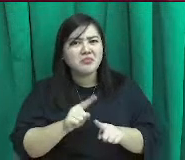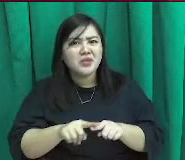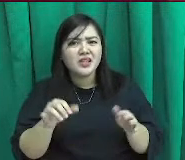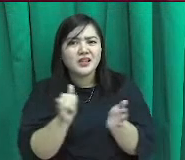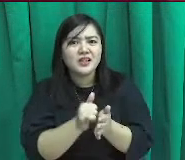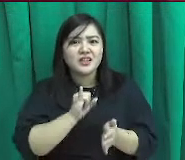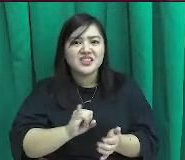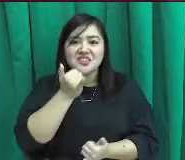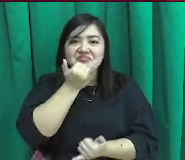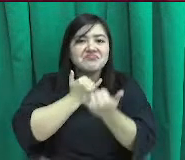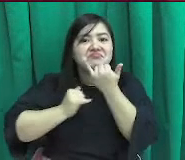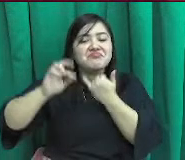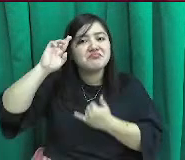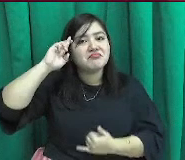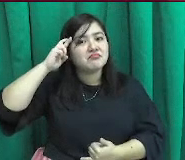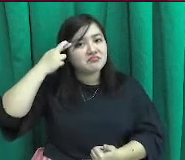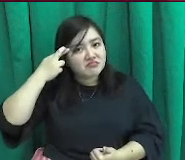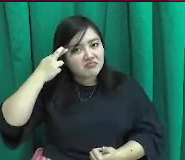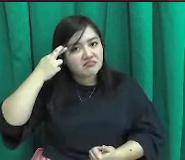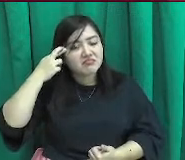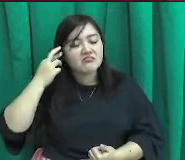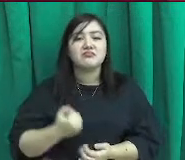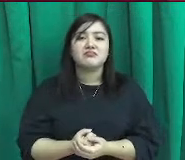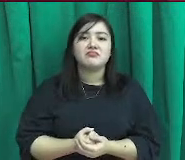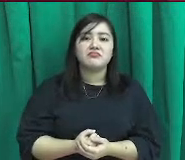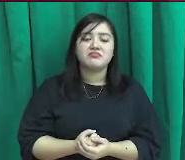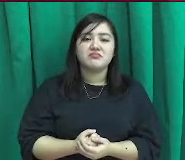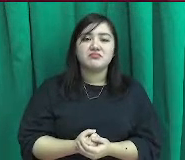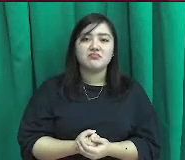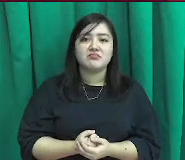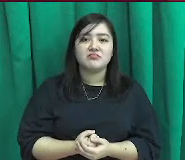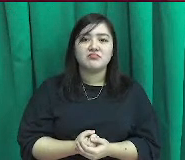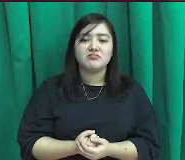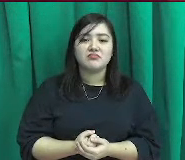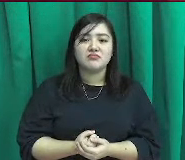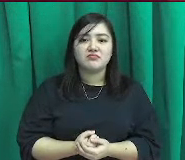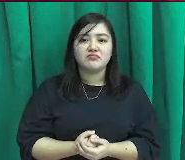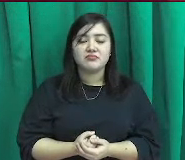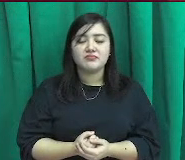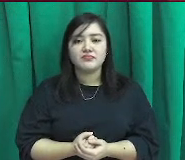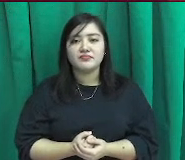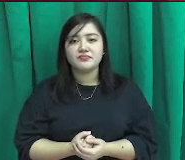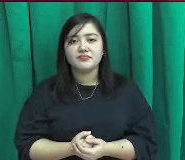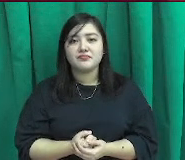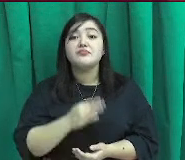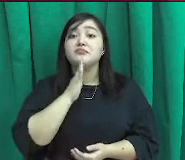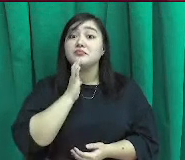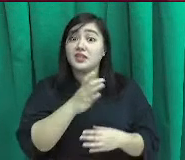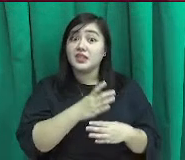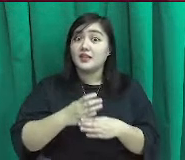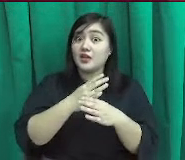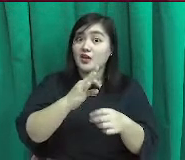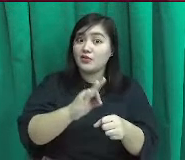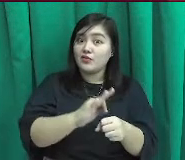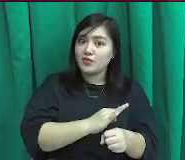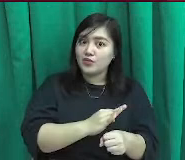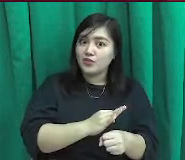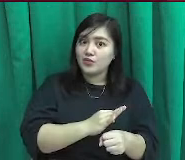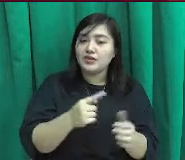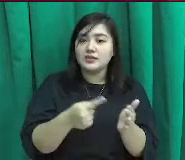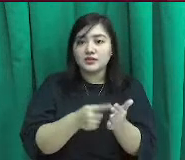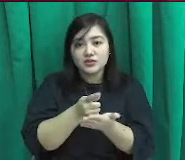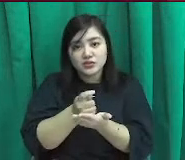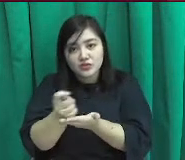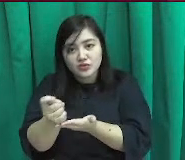Maging maingat din po kayo dyan, mga tatay. Maging maingat din po tayo dyan, fathers. This is the truth na kailangan nating tanggapin. Na